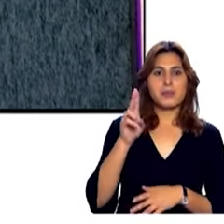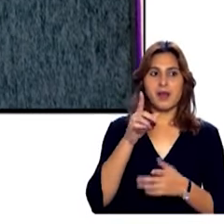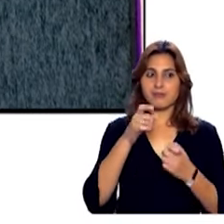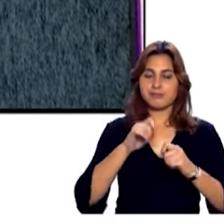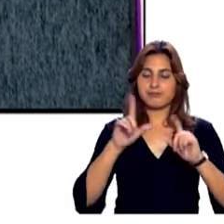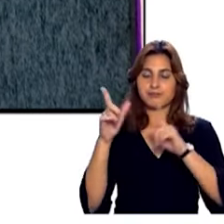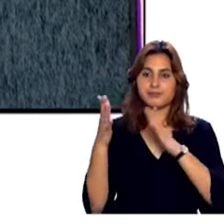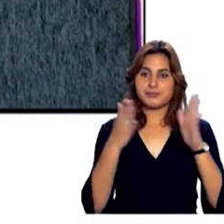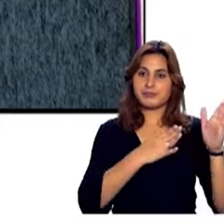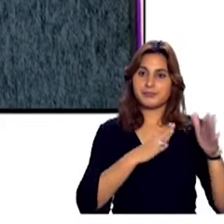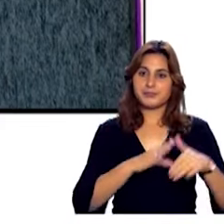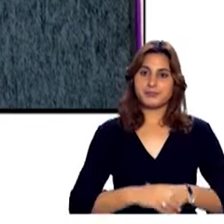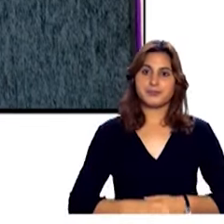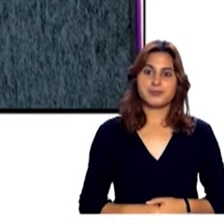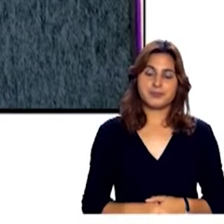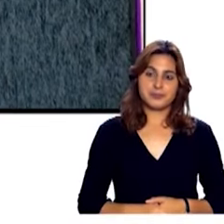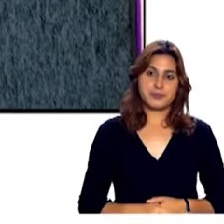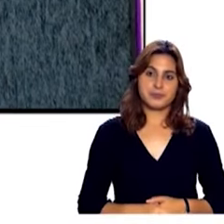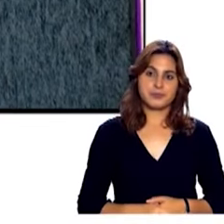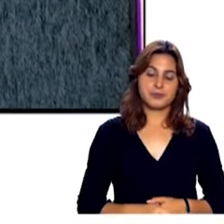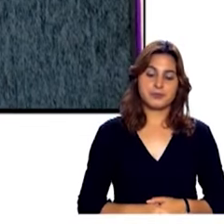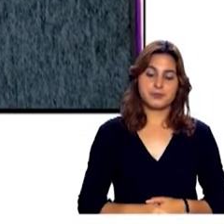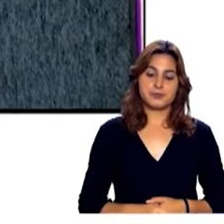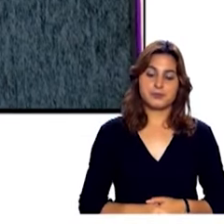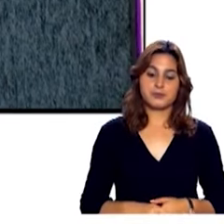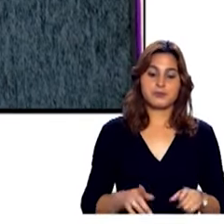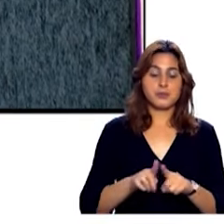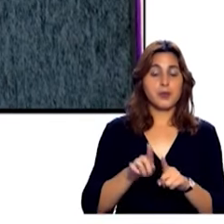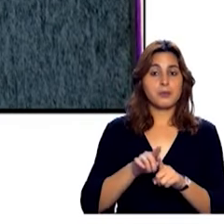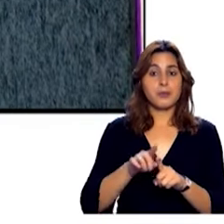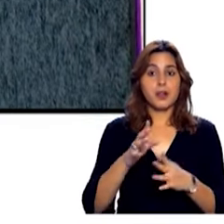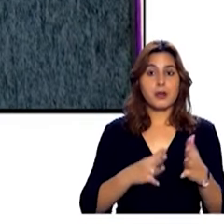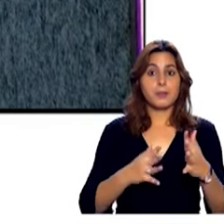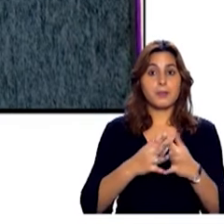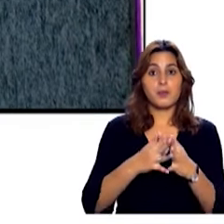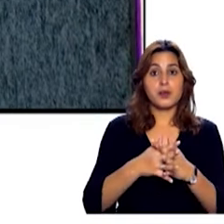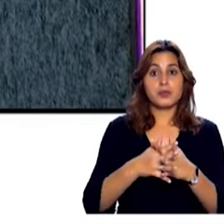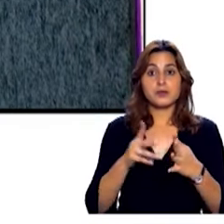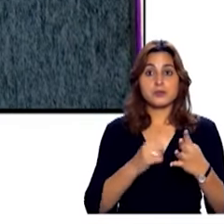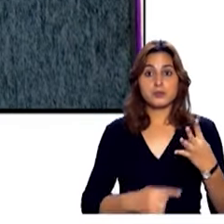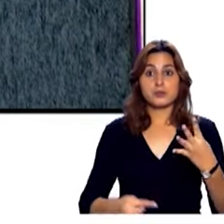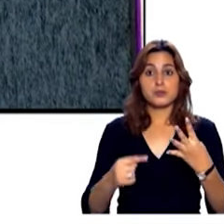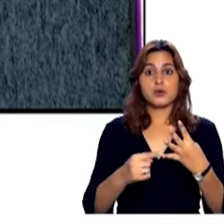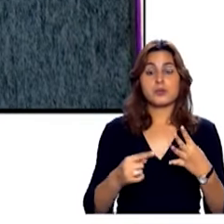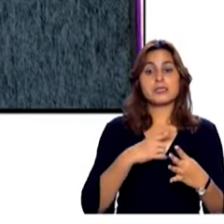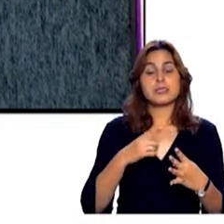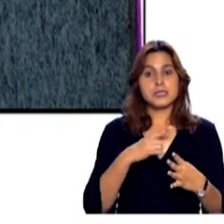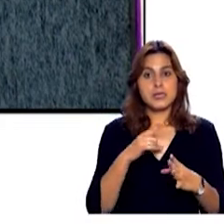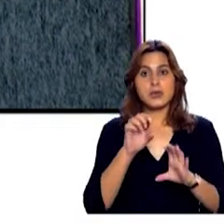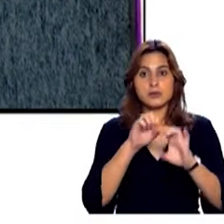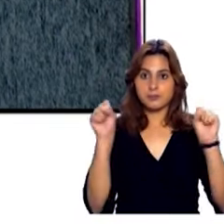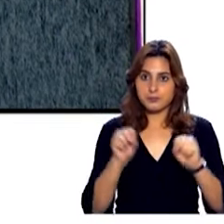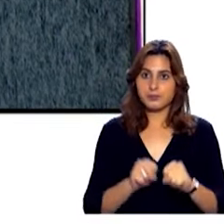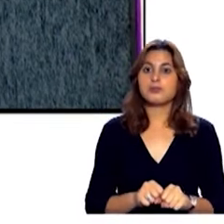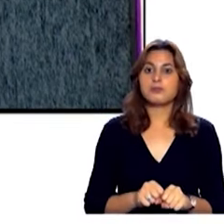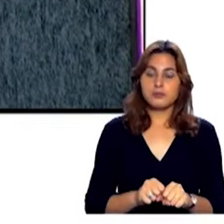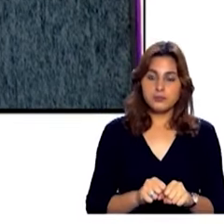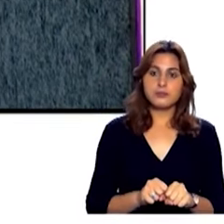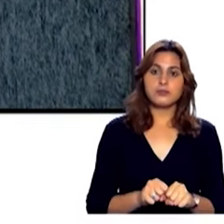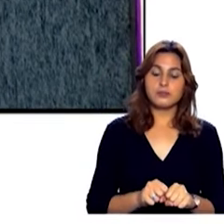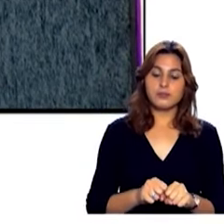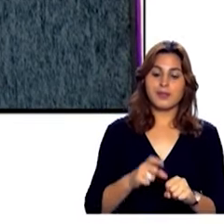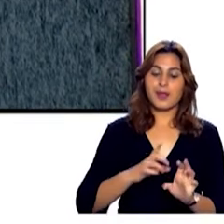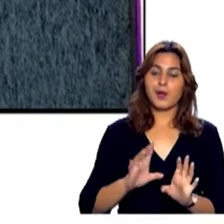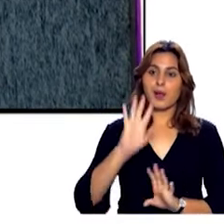Nel sistema italiano diversamente per esempio da quanto avviene in peru si ricordava Il Professor agone stamattina